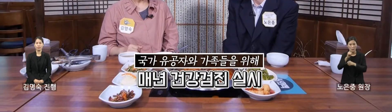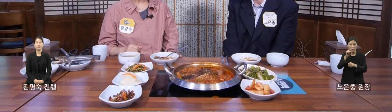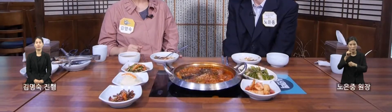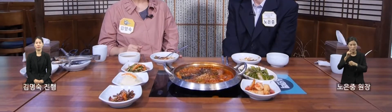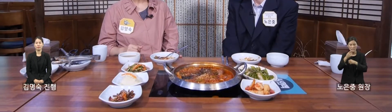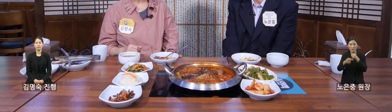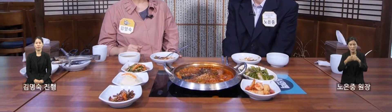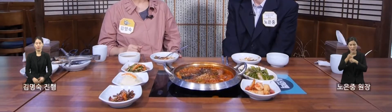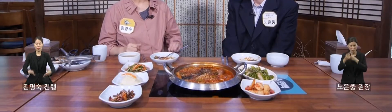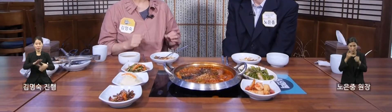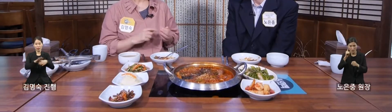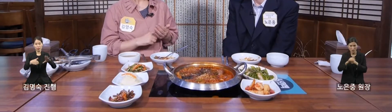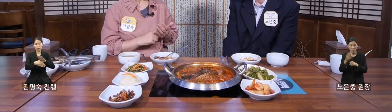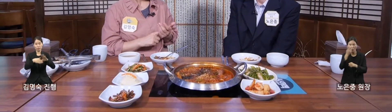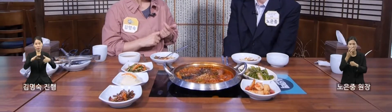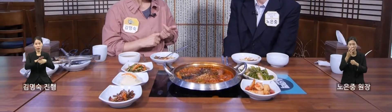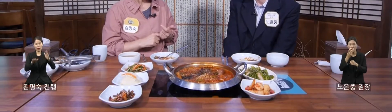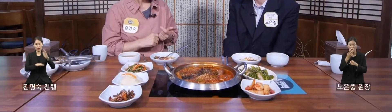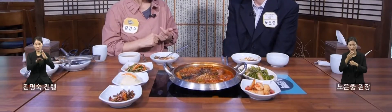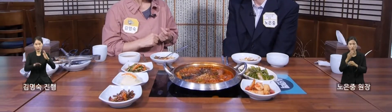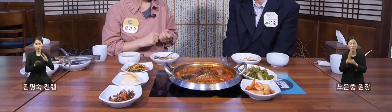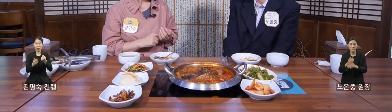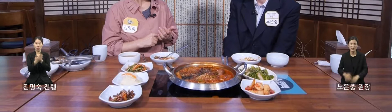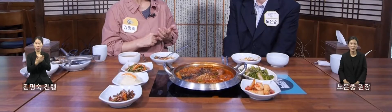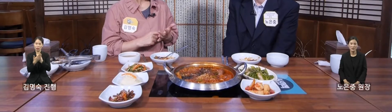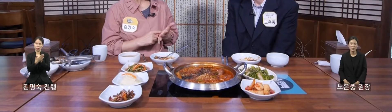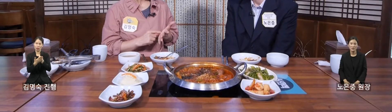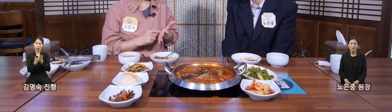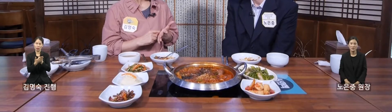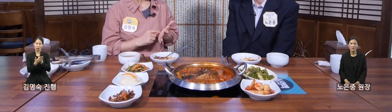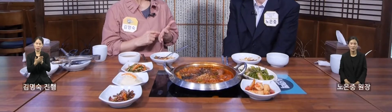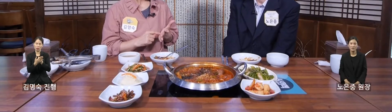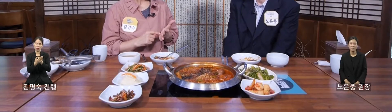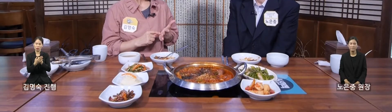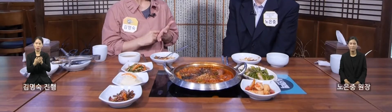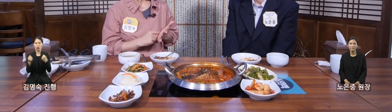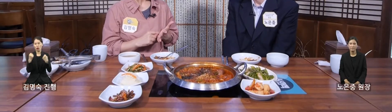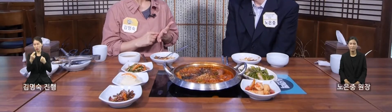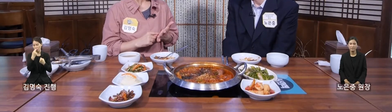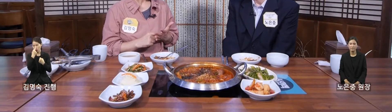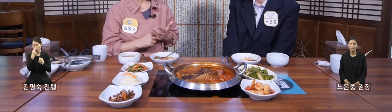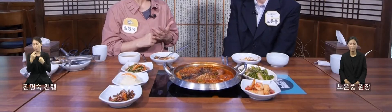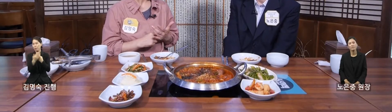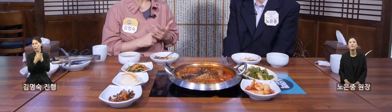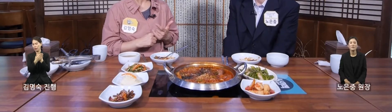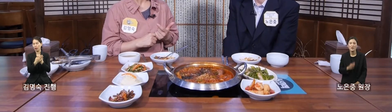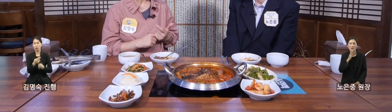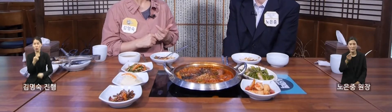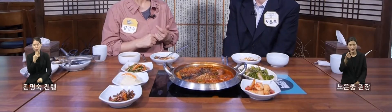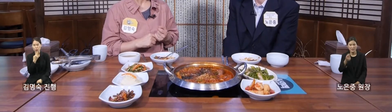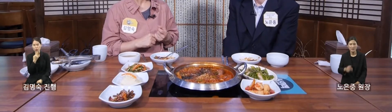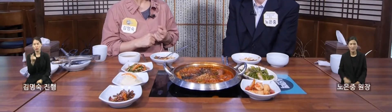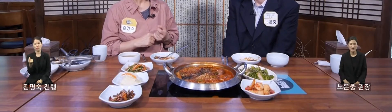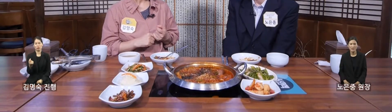있습니다. 다문화 같은 경우는 네. 그 혜택이 사실은 보험 혜택이나 이런 게 없잖아요. 예,